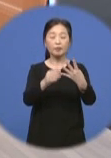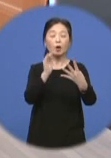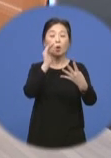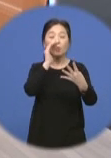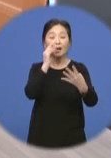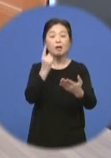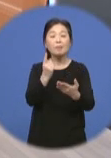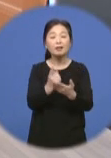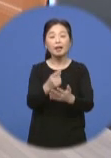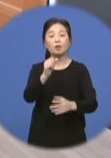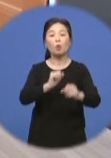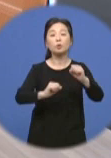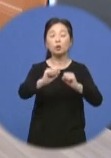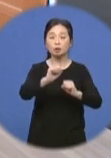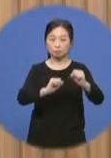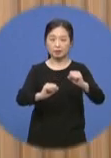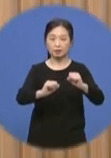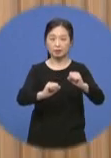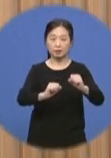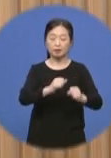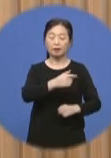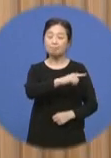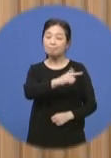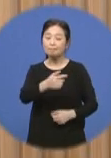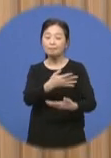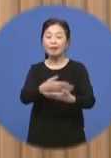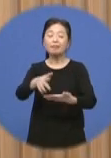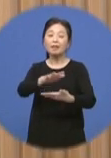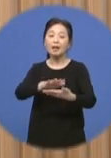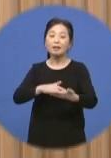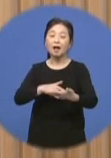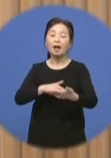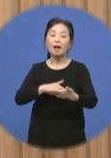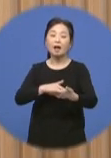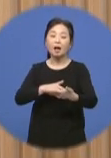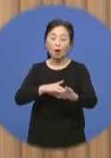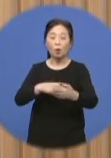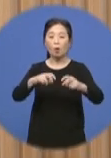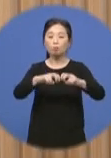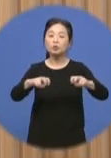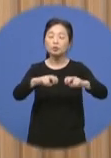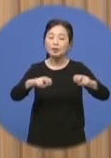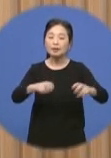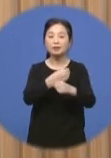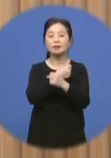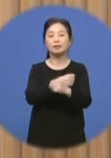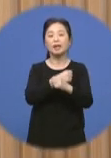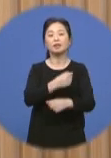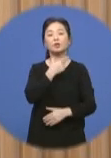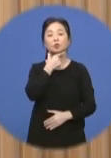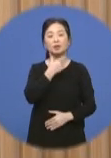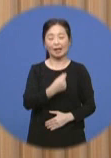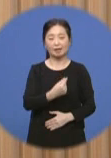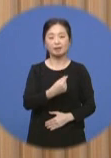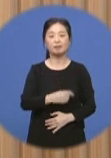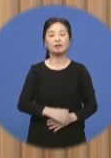り組みといたしまして、さまざまなデータの分析研究をしたいなと考えております。内容としましては